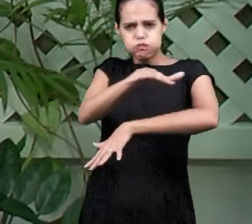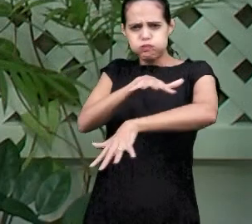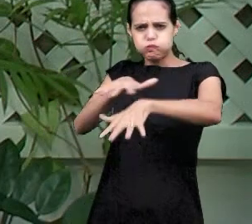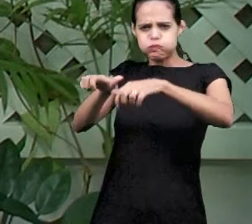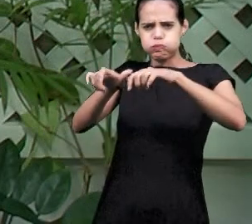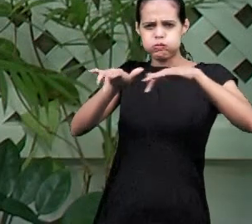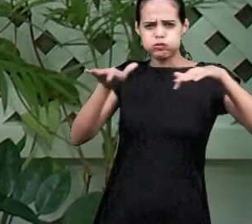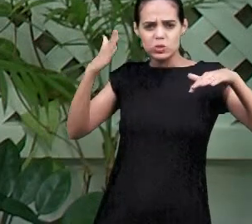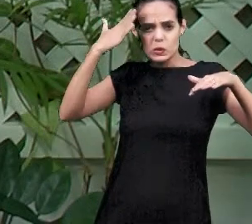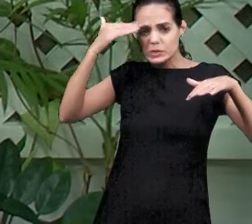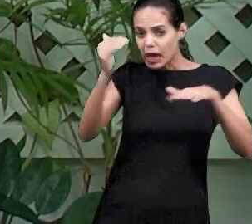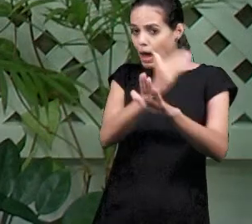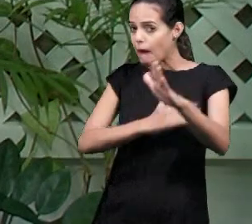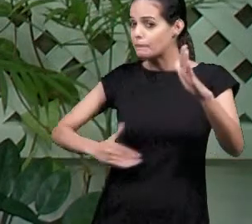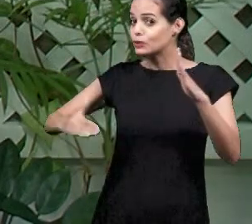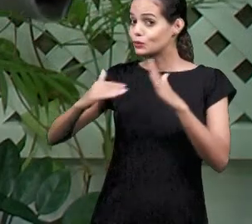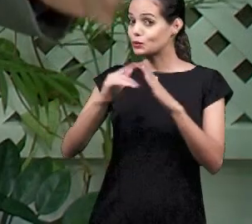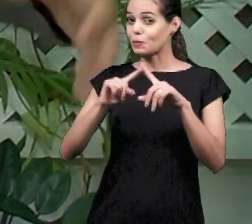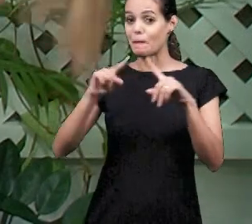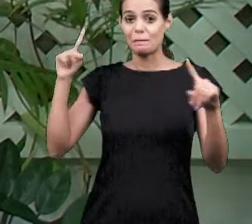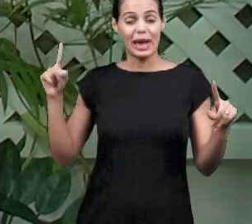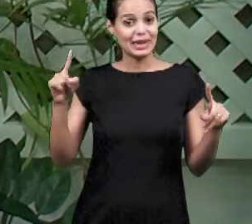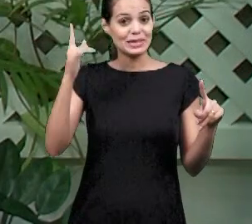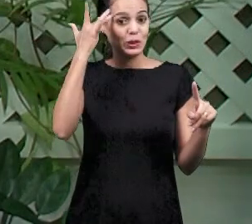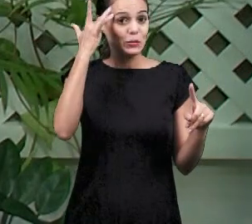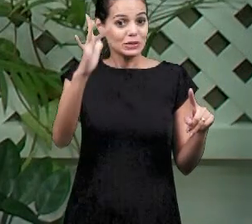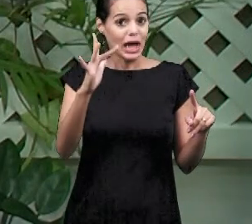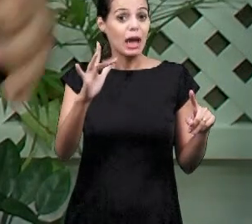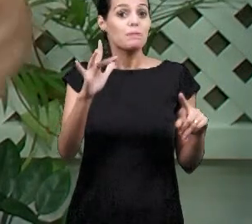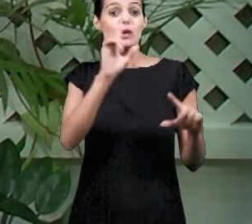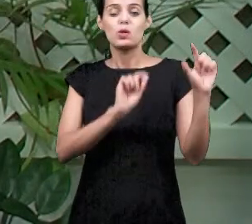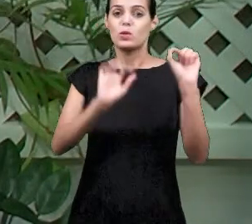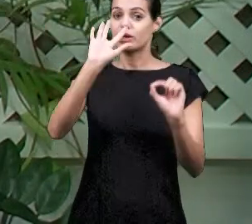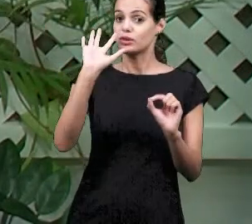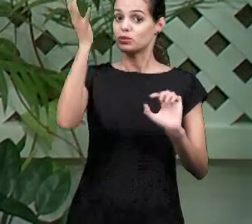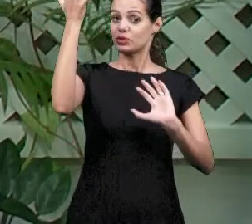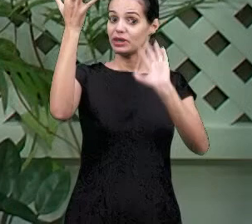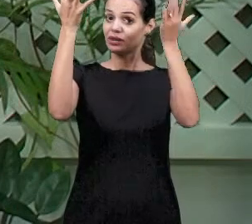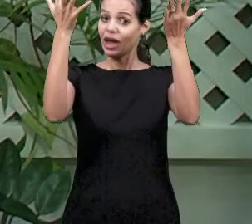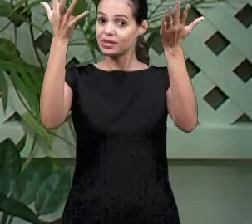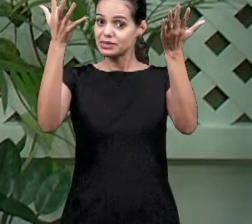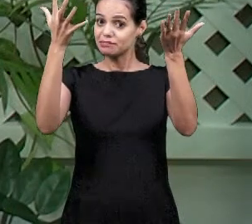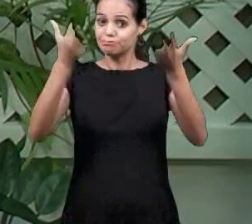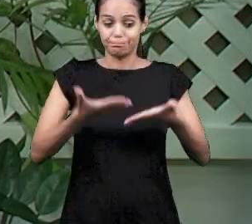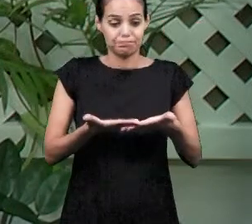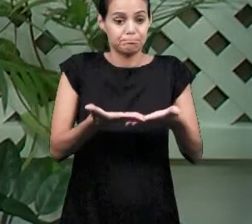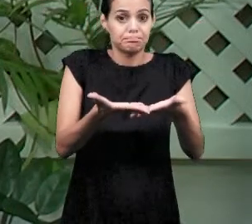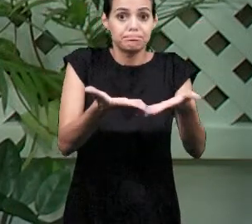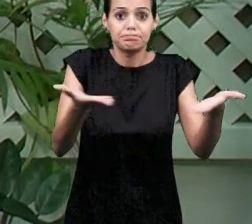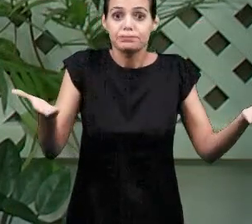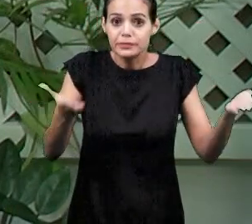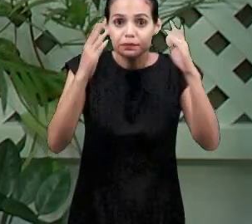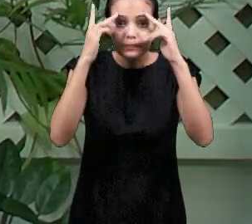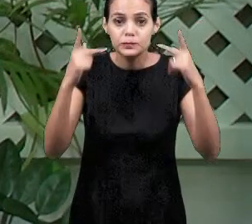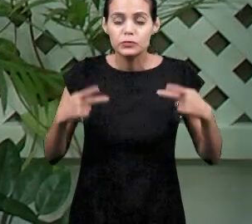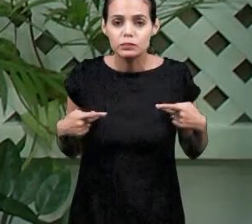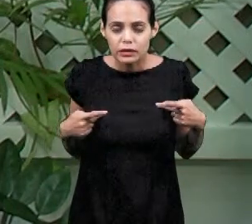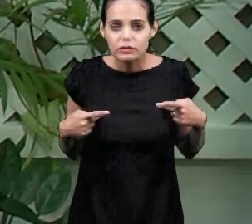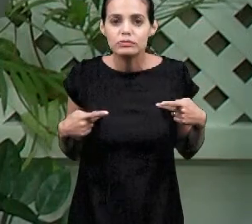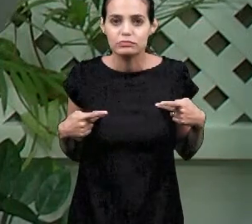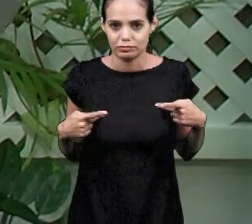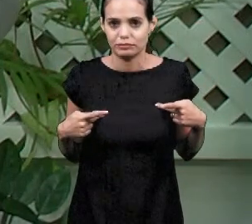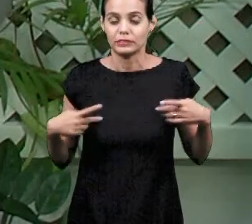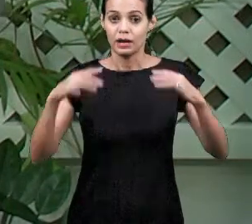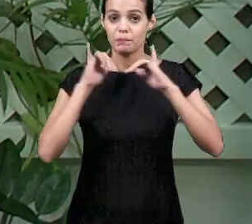les nuages chargés, vous savez qu'il y a la pluie. C'est ça, tout le monde sait. Donc les signes, cela existe.